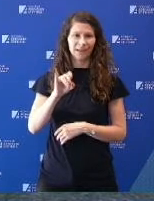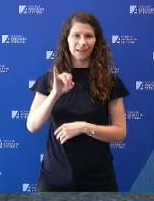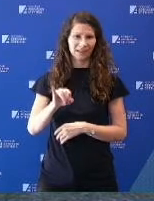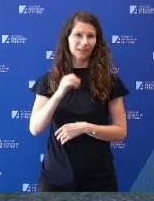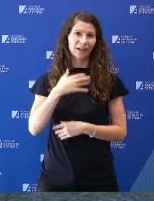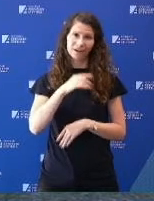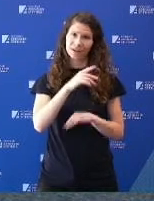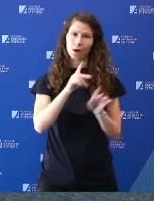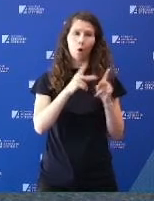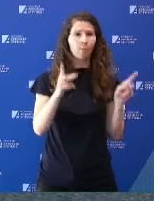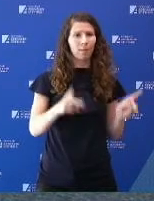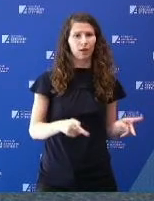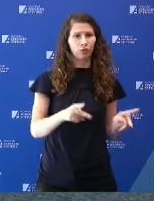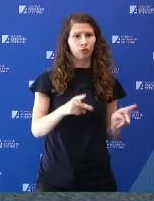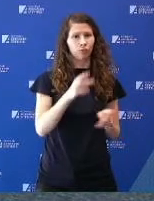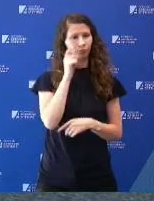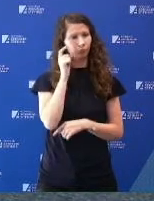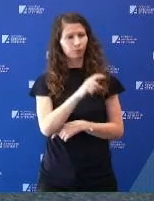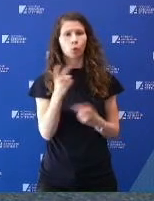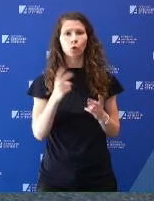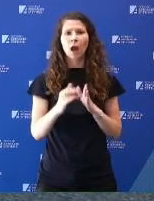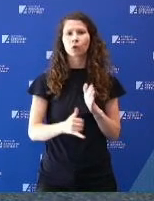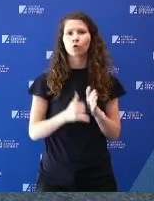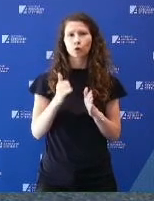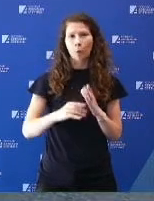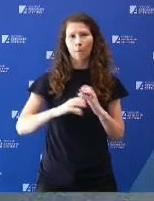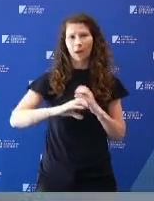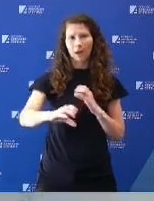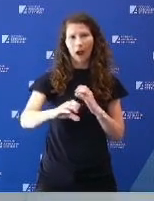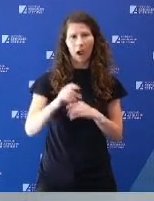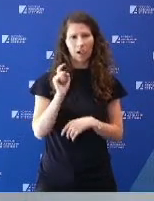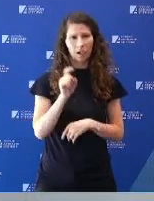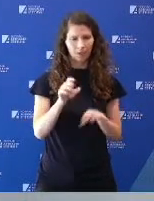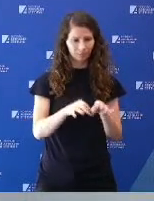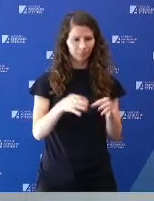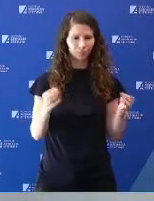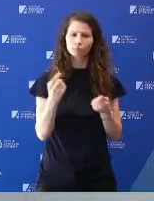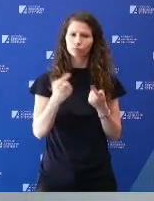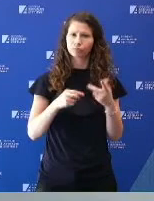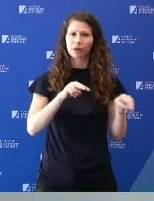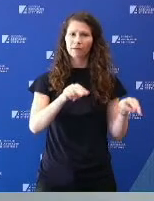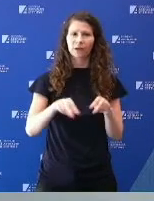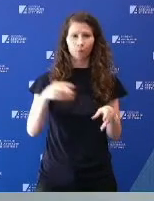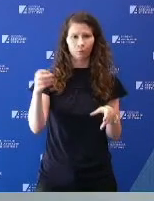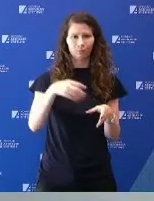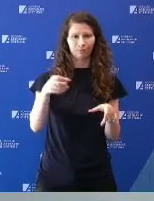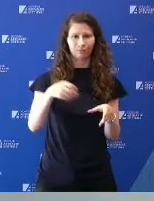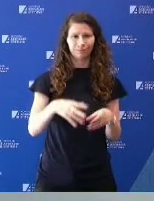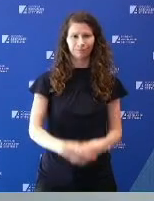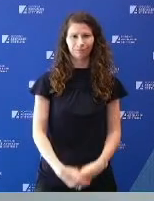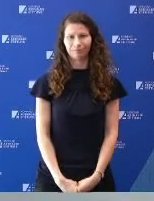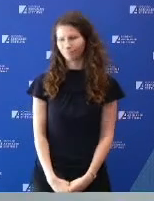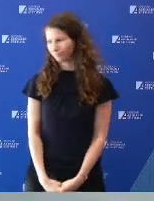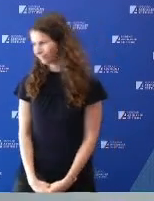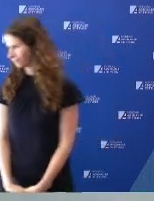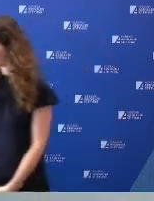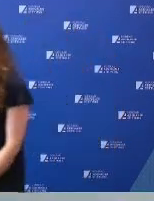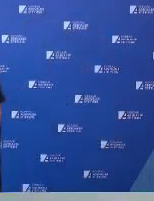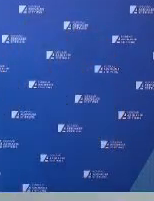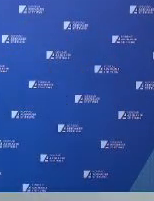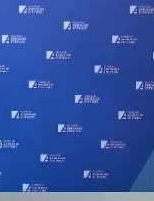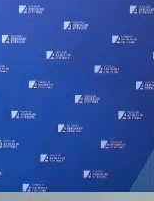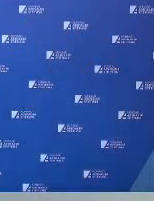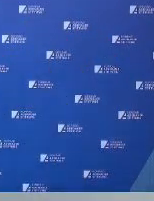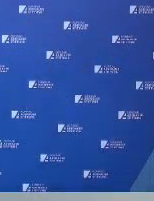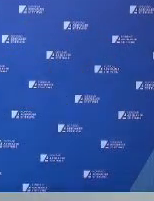gerne den YouTube-Channel. Da haben wir einige Videos auch hochgeladen. Jetzt stehen wir